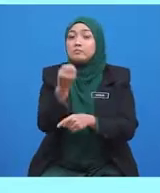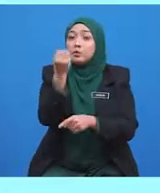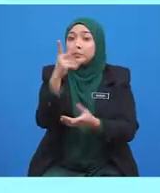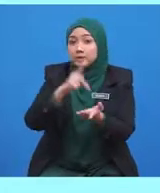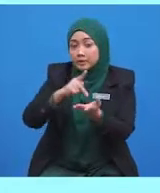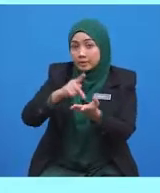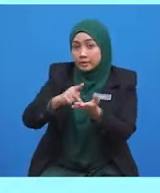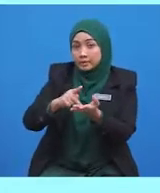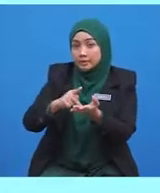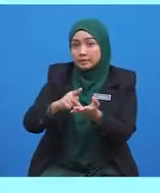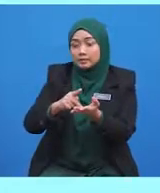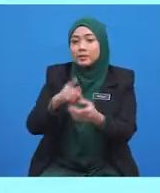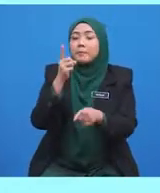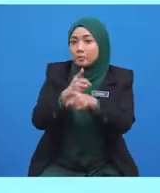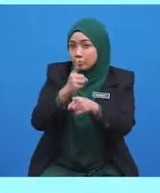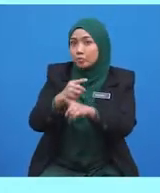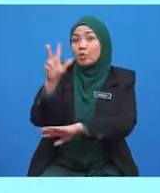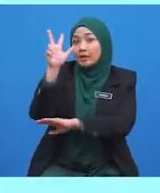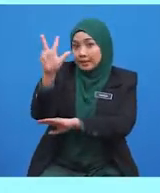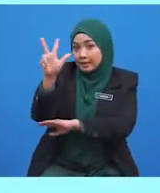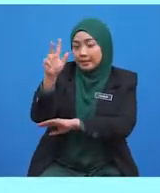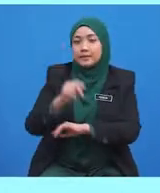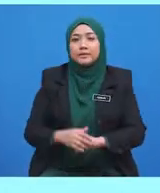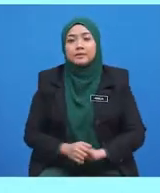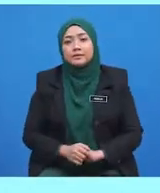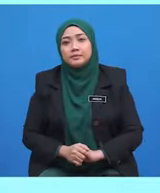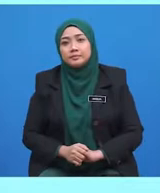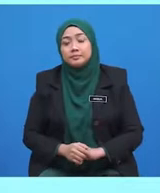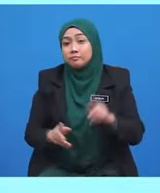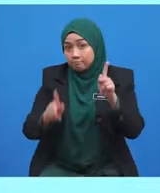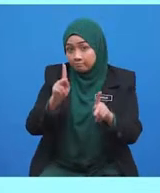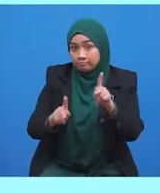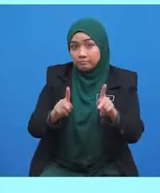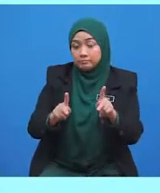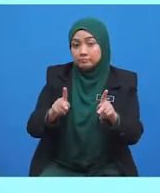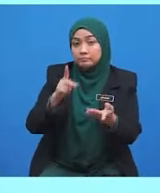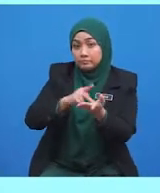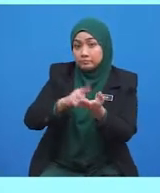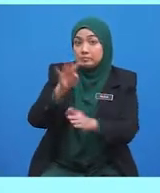bilangannya? Betul! 3. Jika bilangannya 4,